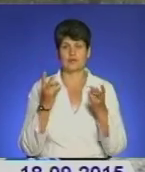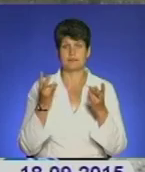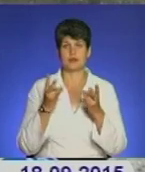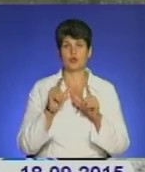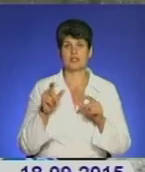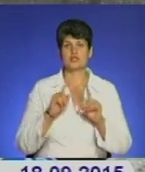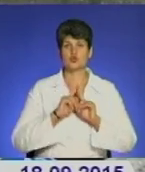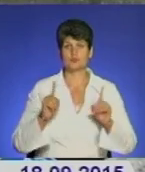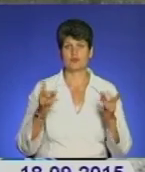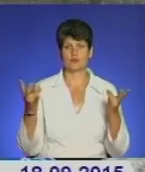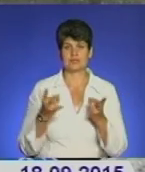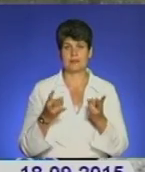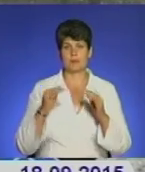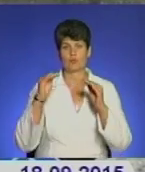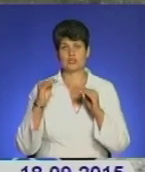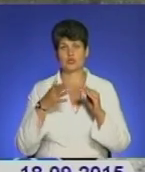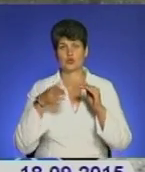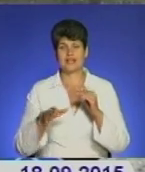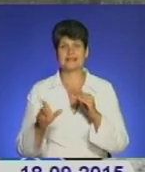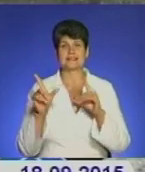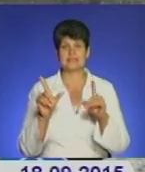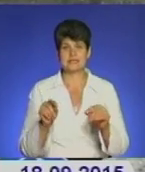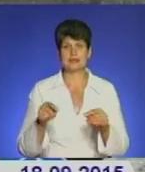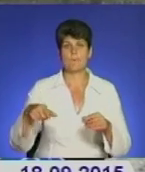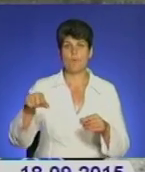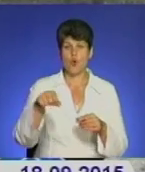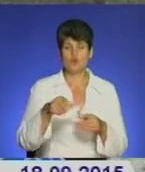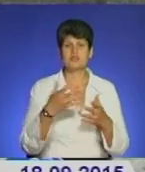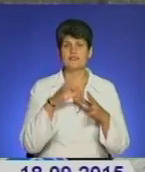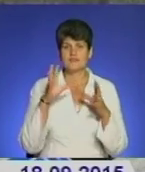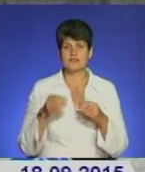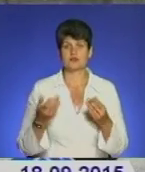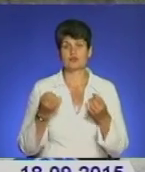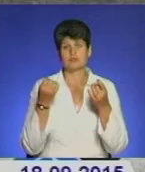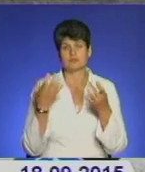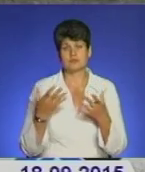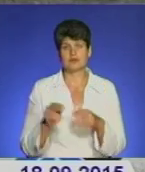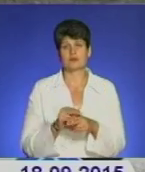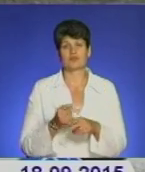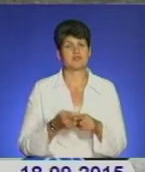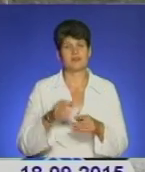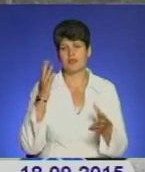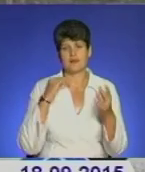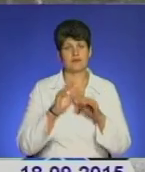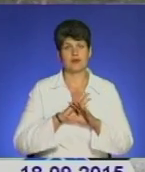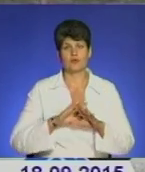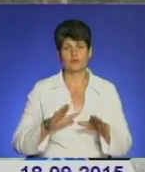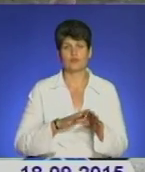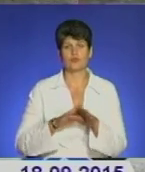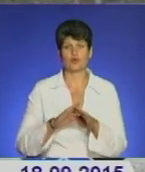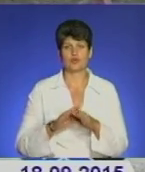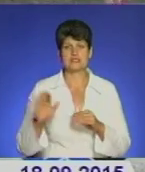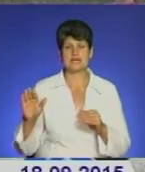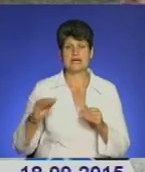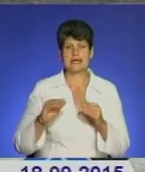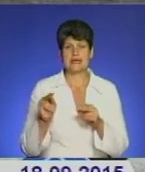І понижені тротуари, і заїзди, і поручні, і все інше. Якщо йде ремонт, поточний ремонт, там це може бути не враховано, тому що виконується, в першу чергу